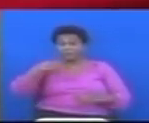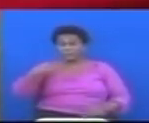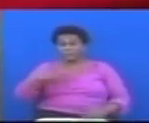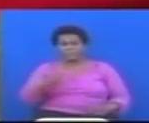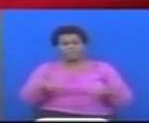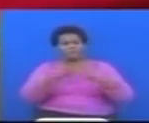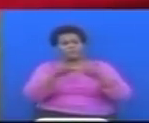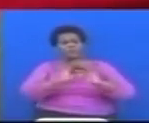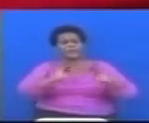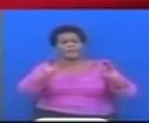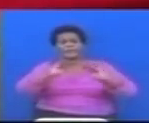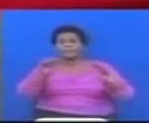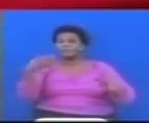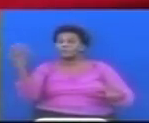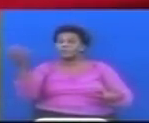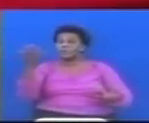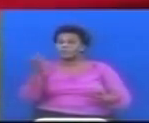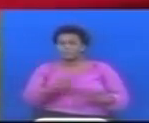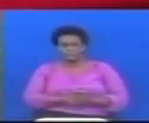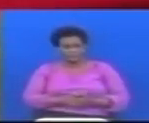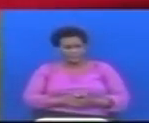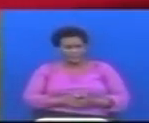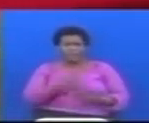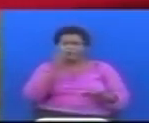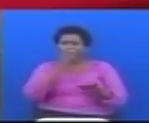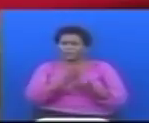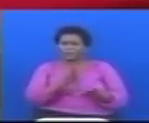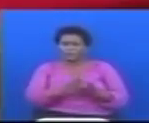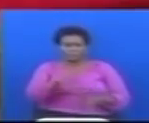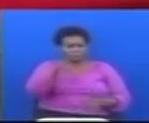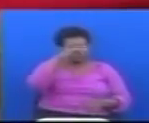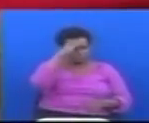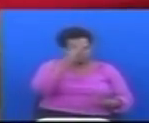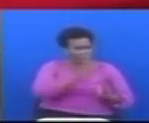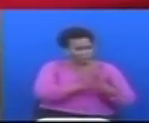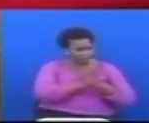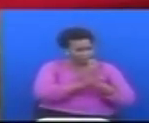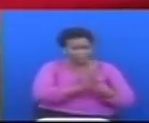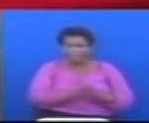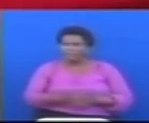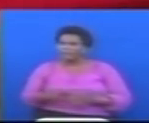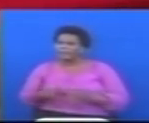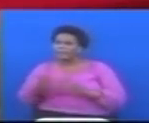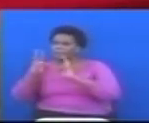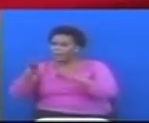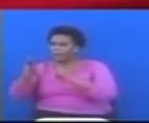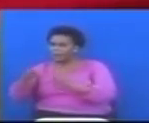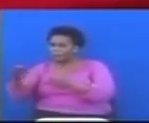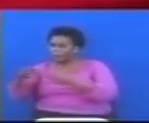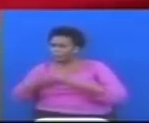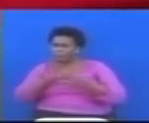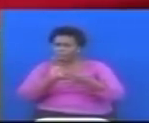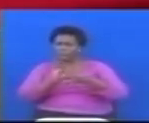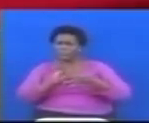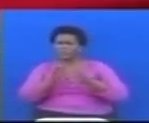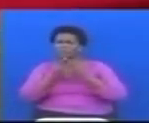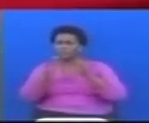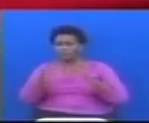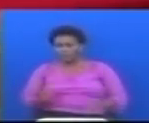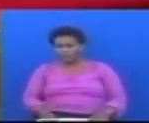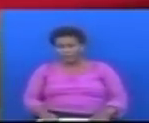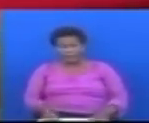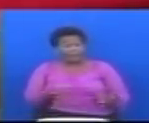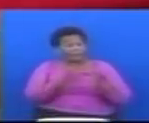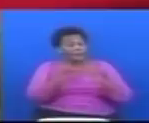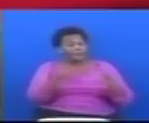kuelimisha jamii, na tunawashukuru sana wenzetu wa jeshi la polisi pamoja na idara ya mahakama, wamekuwa wanatoa ushirikiano mkubwa sana. Lakini matukio